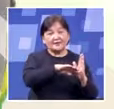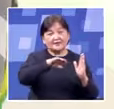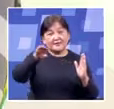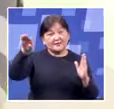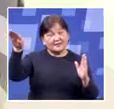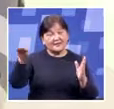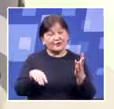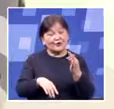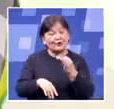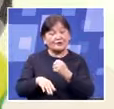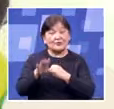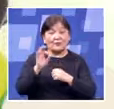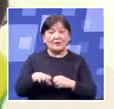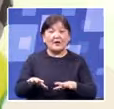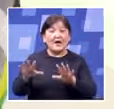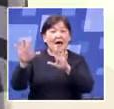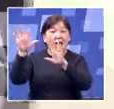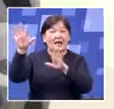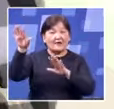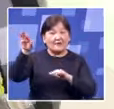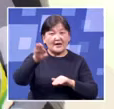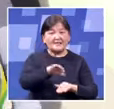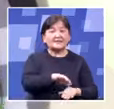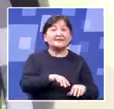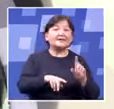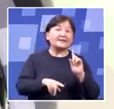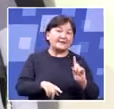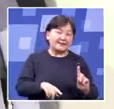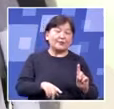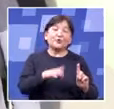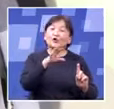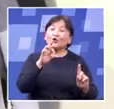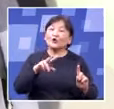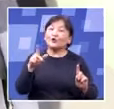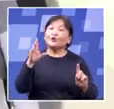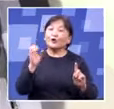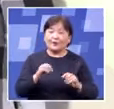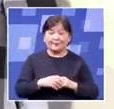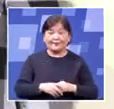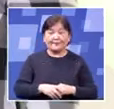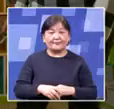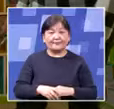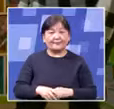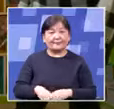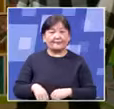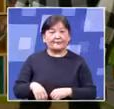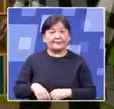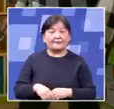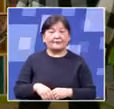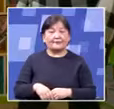бол одоо багштайгаа нийлээд 10-аас 1 хүртэл буурах дарааллаар тоолцгоё хүүхдүүдээ.